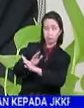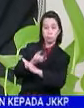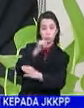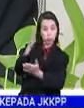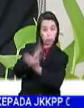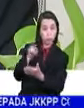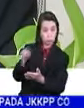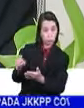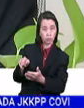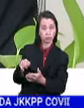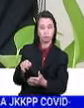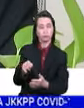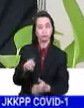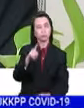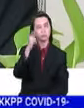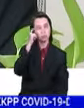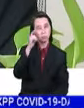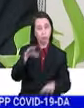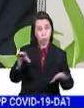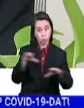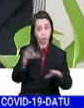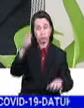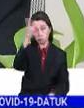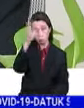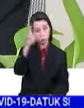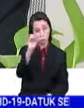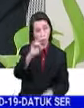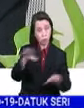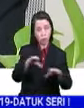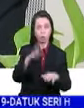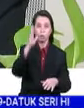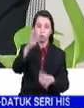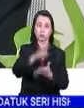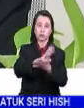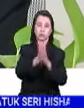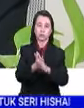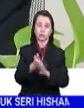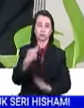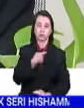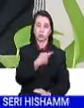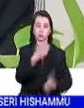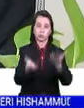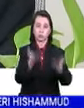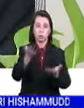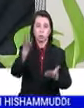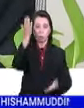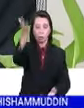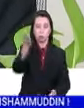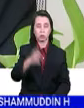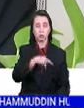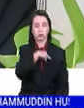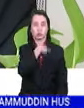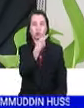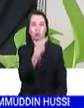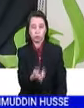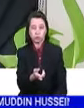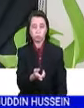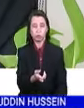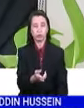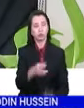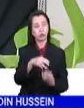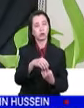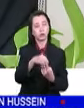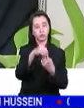satu mekanisme yang diambil oleh pihak kerajaan, akan menyebabkan kita mungkin akan kerugian, terutamanya